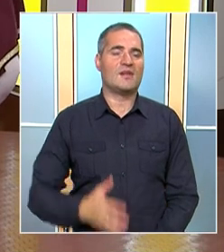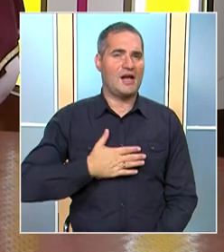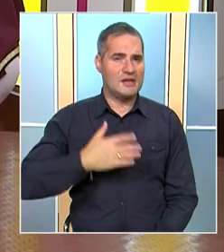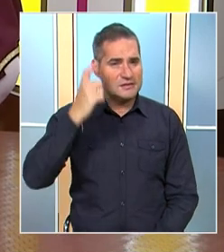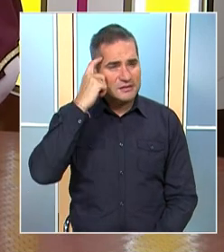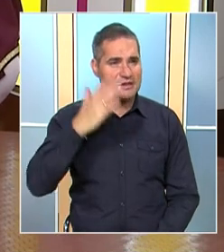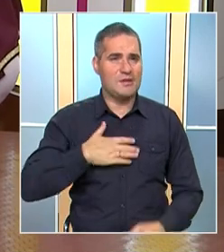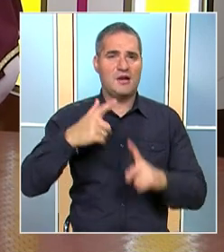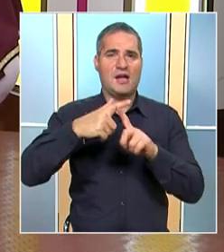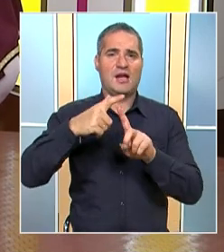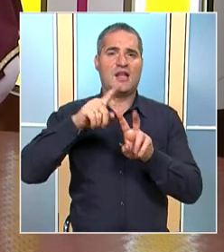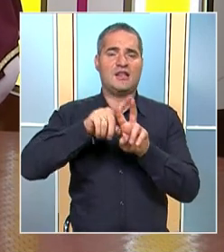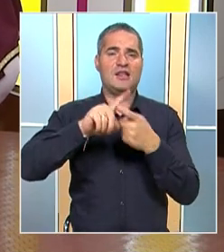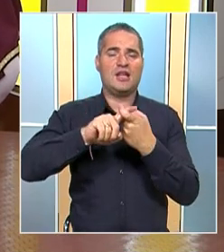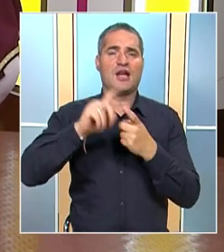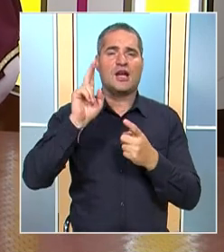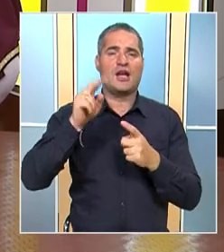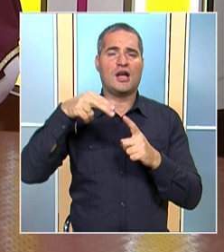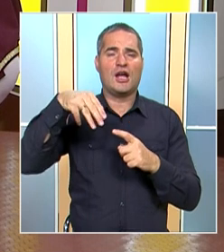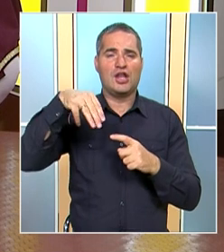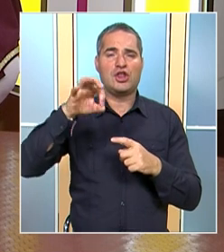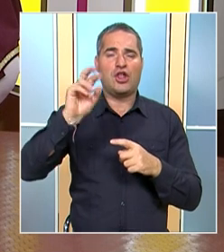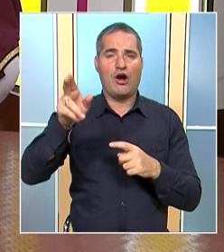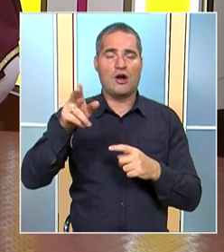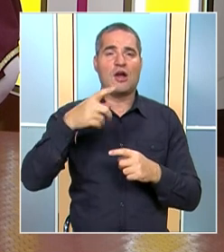че има TikTok, защото